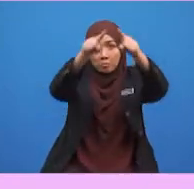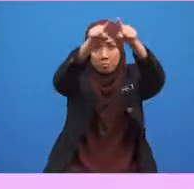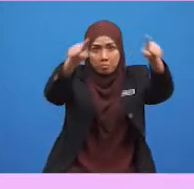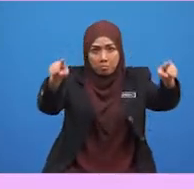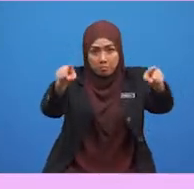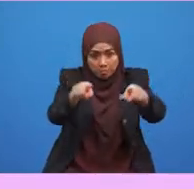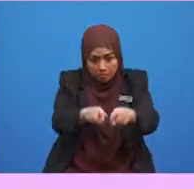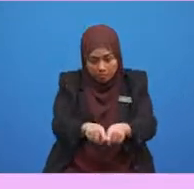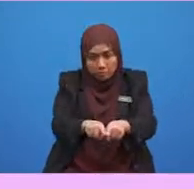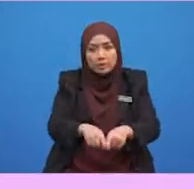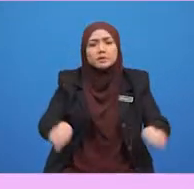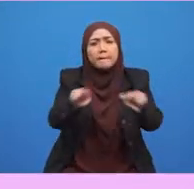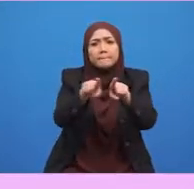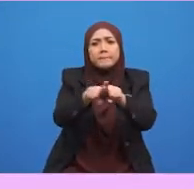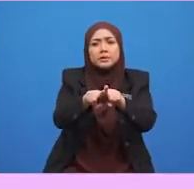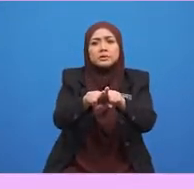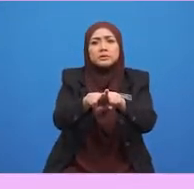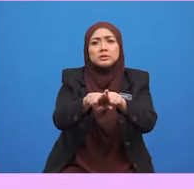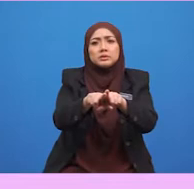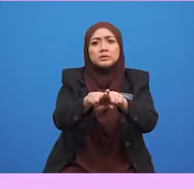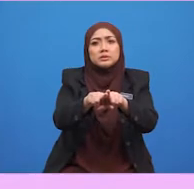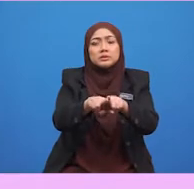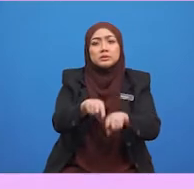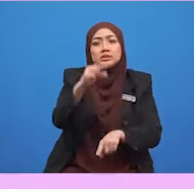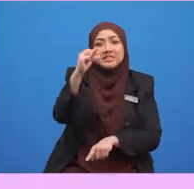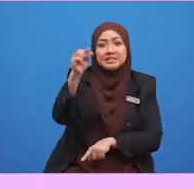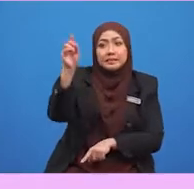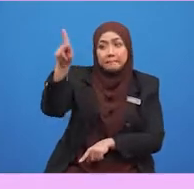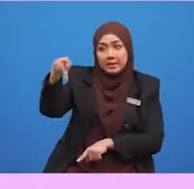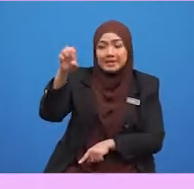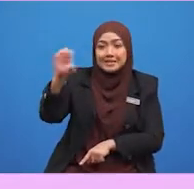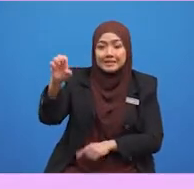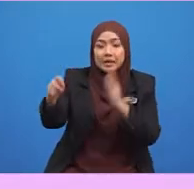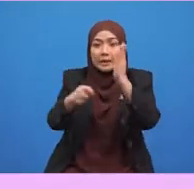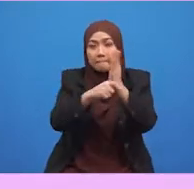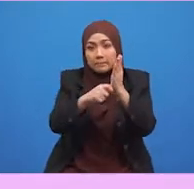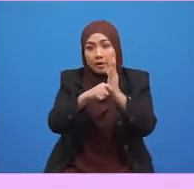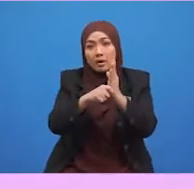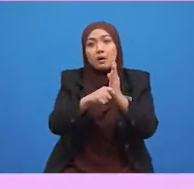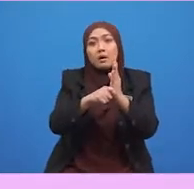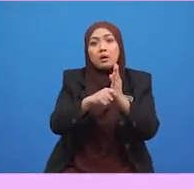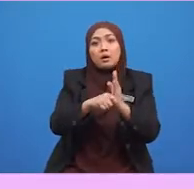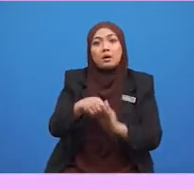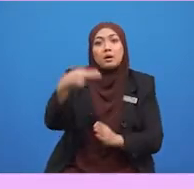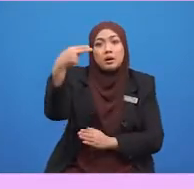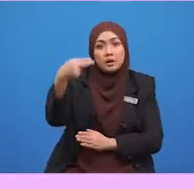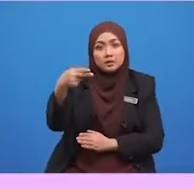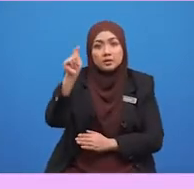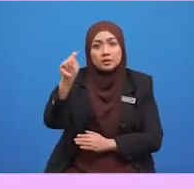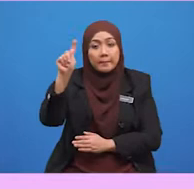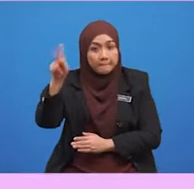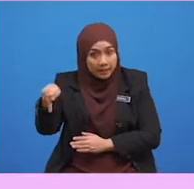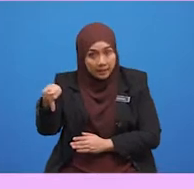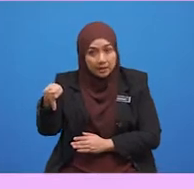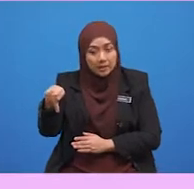lelayang sama dengan luas segitiga GTE tambah luas segitiga